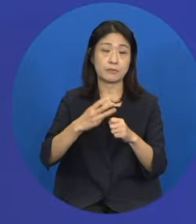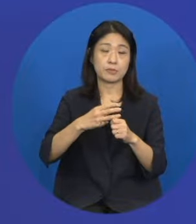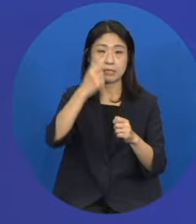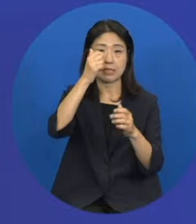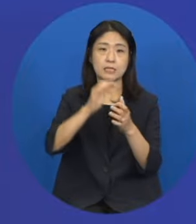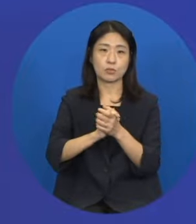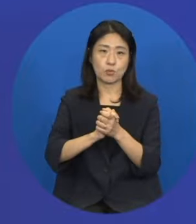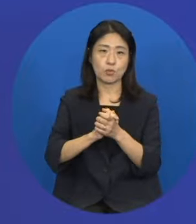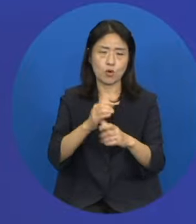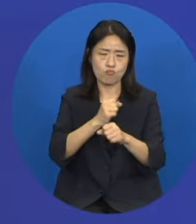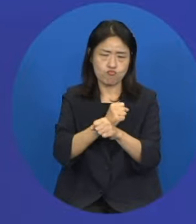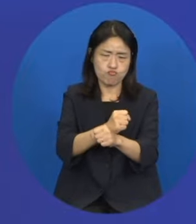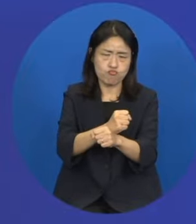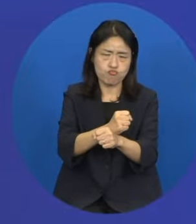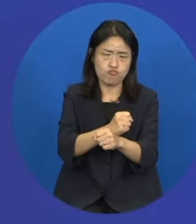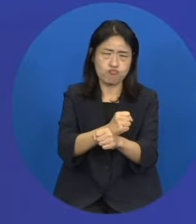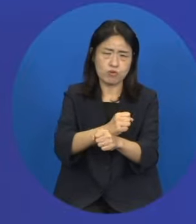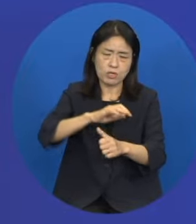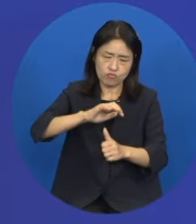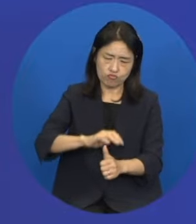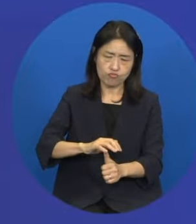묶여있는 분들이 많이 있습니다.